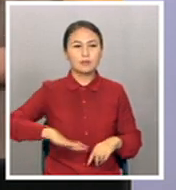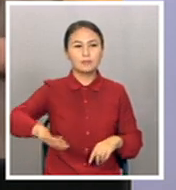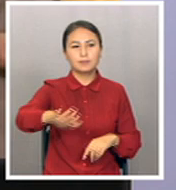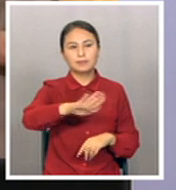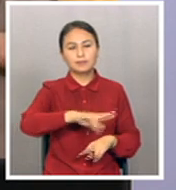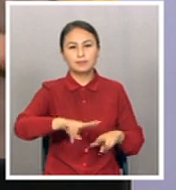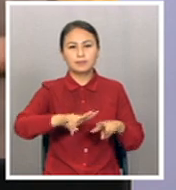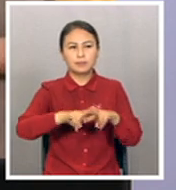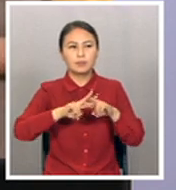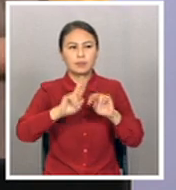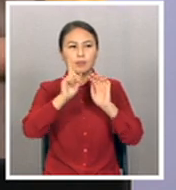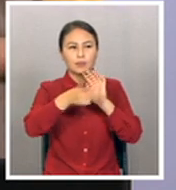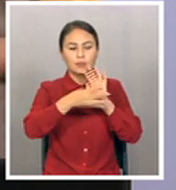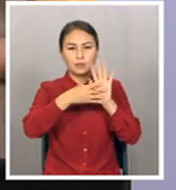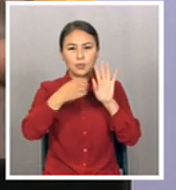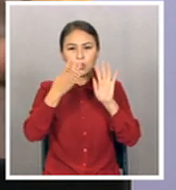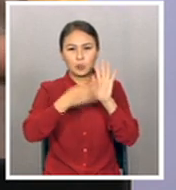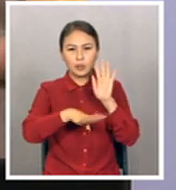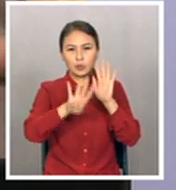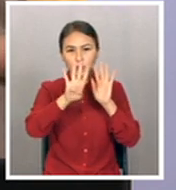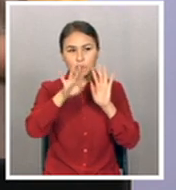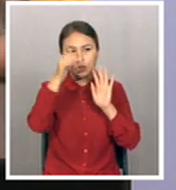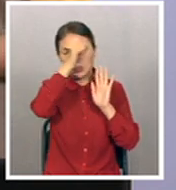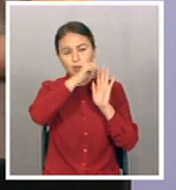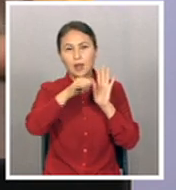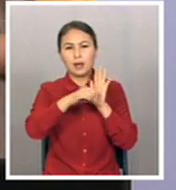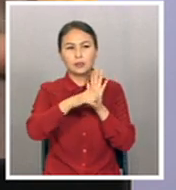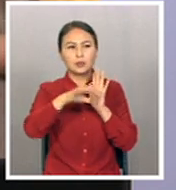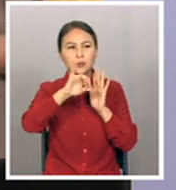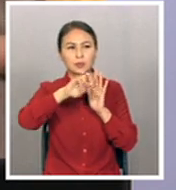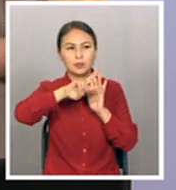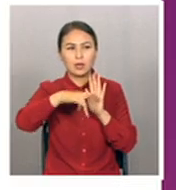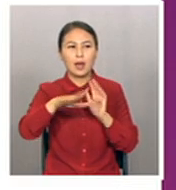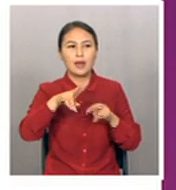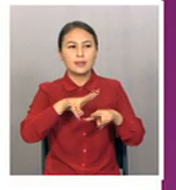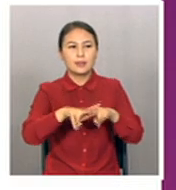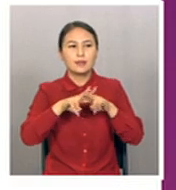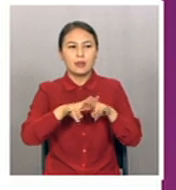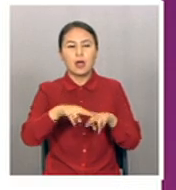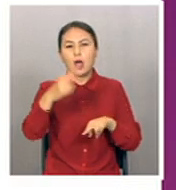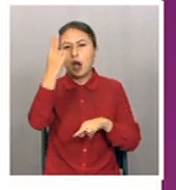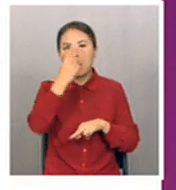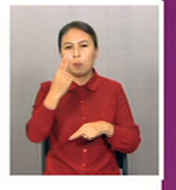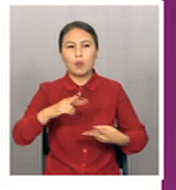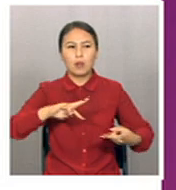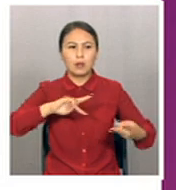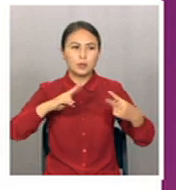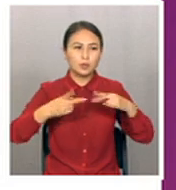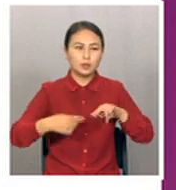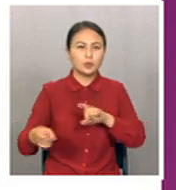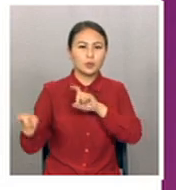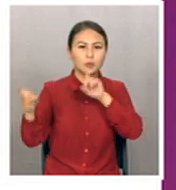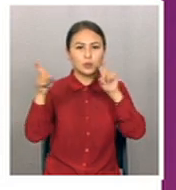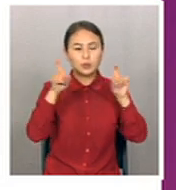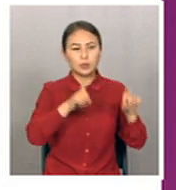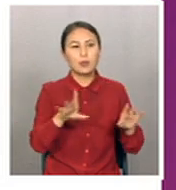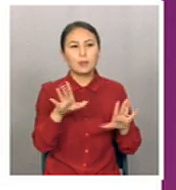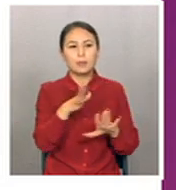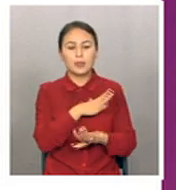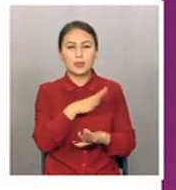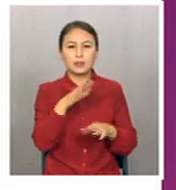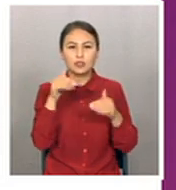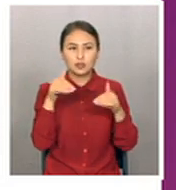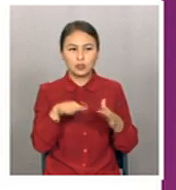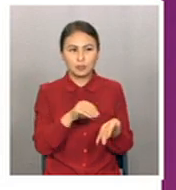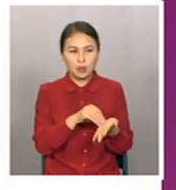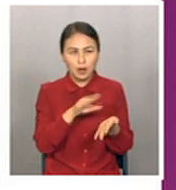елорда 1994 жылы 6 шілдеде Астананы Ақмолаға көшіру туралы шешім қабылданған